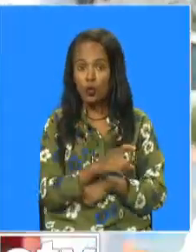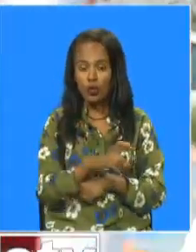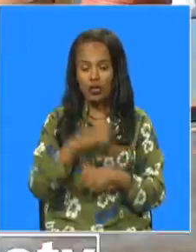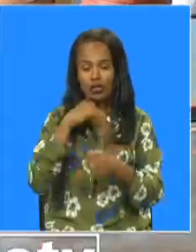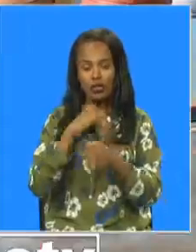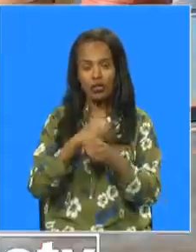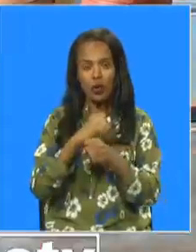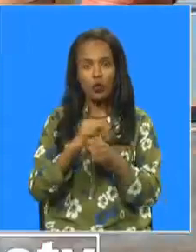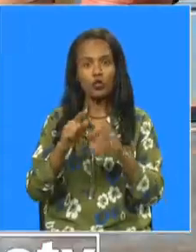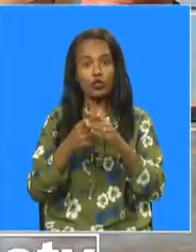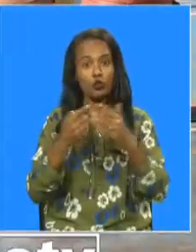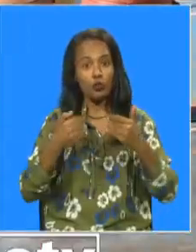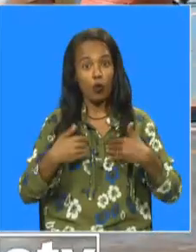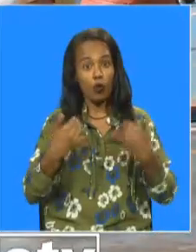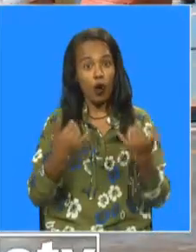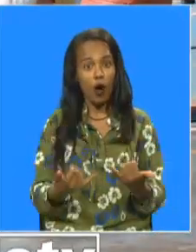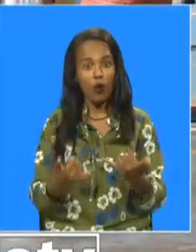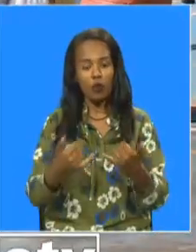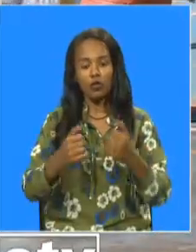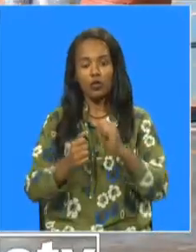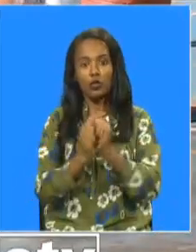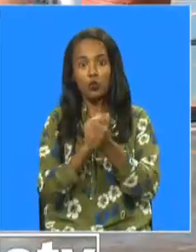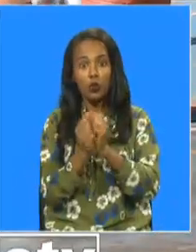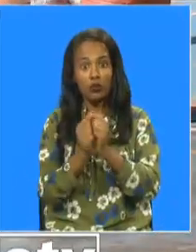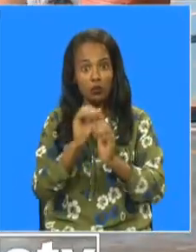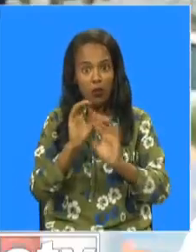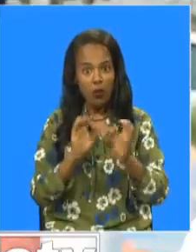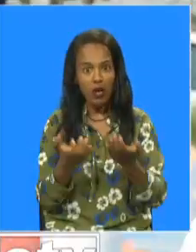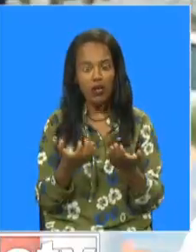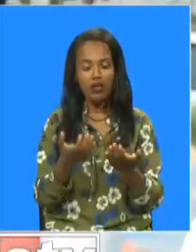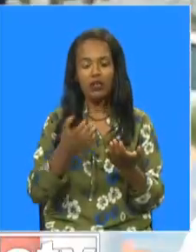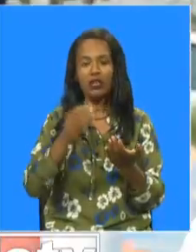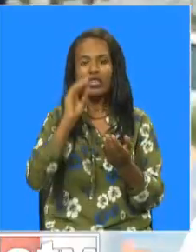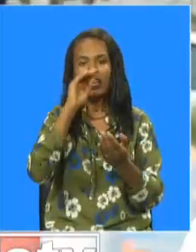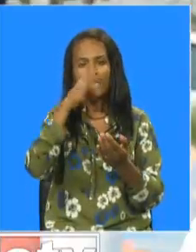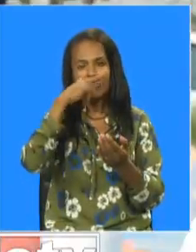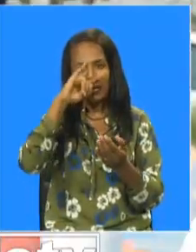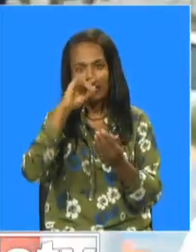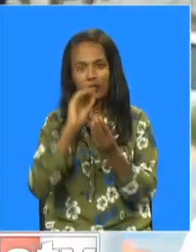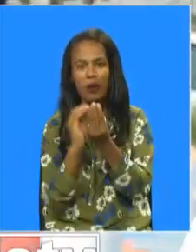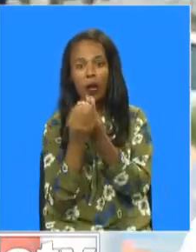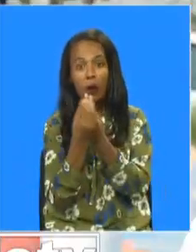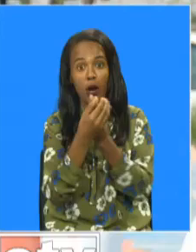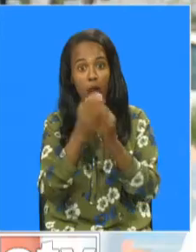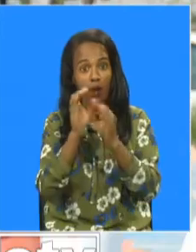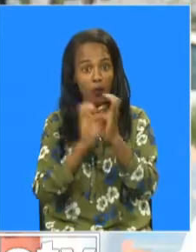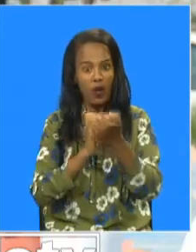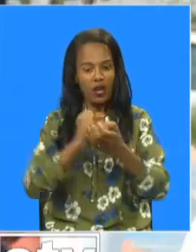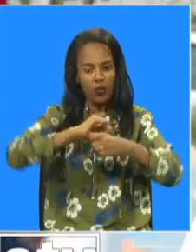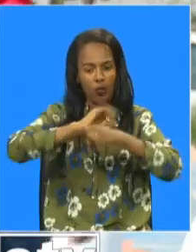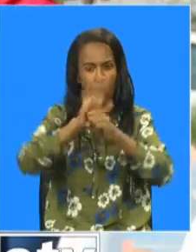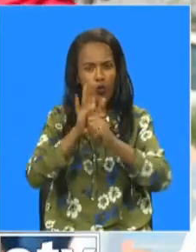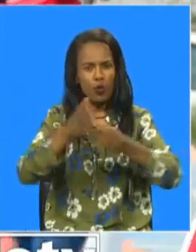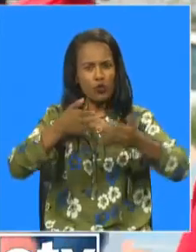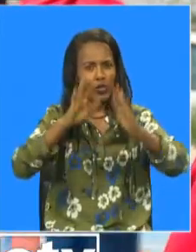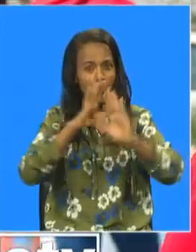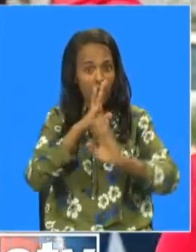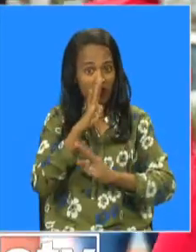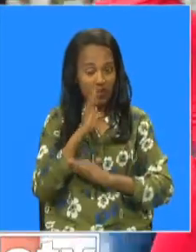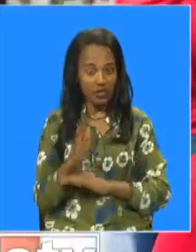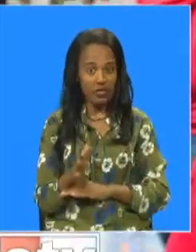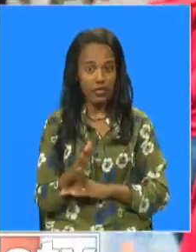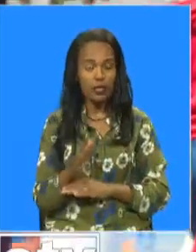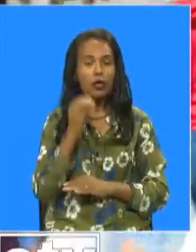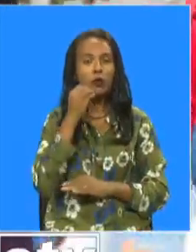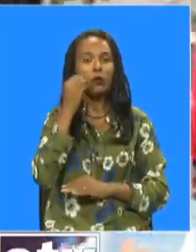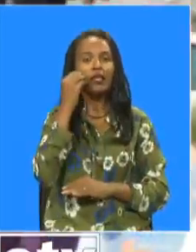ስራዎች የተጀመሩ አሉ። አሁን ማስ ስፖርቱንም ለማድረግ ዴኬሩንም ከፍቶ ለማስገባት የኮቪድ-19 ወረርሽኝ ስለማይፈቅድልን